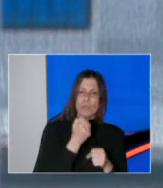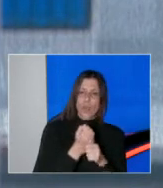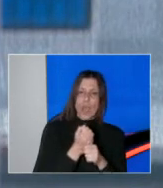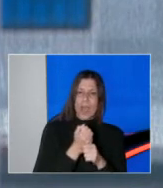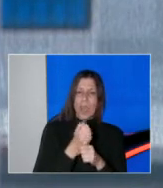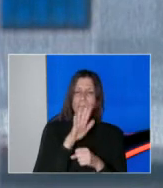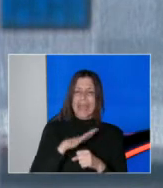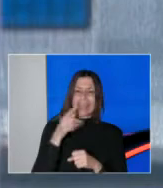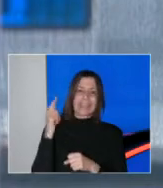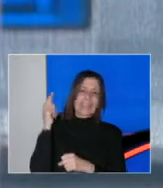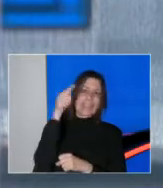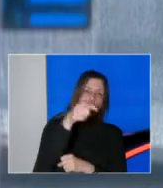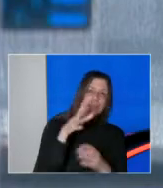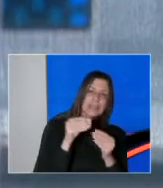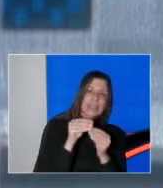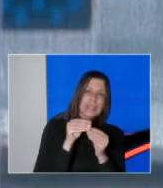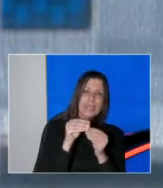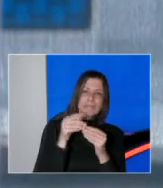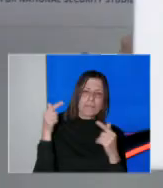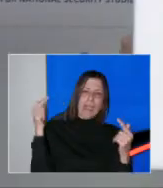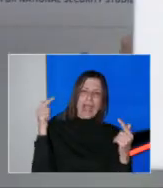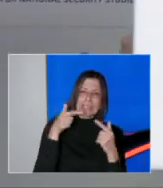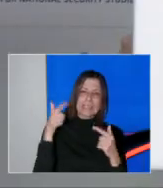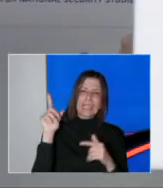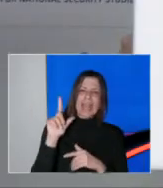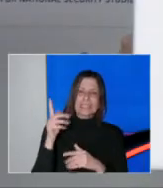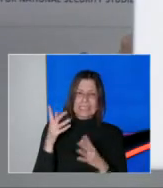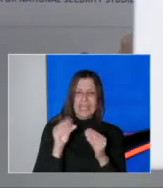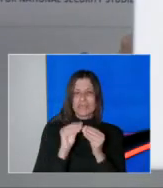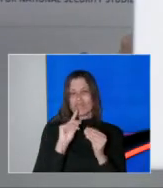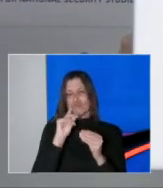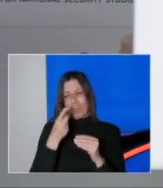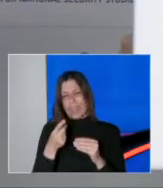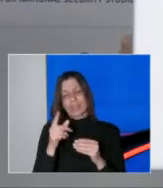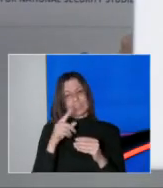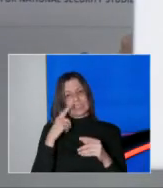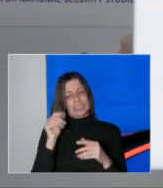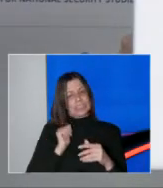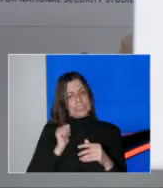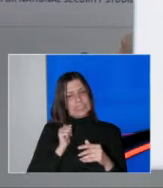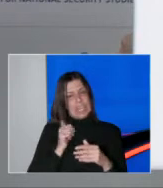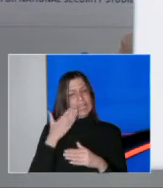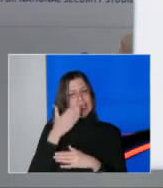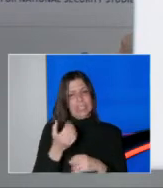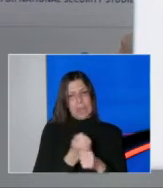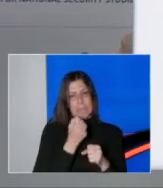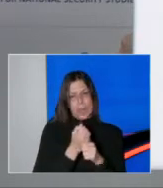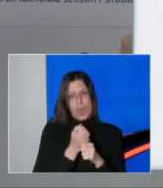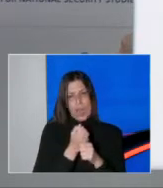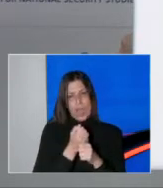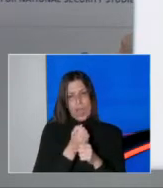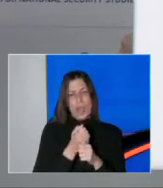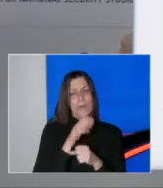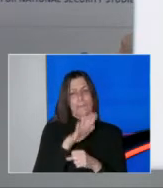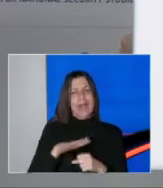יירוט באמצעות לייזר, הנה הדברים. כבר בתוך כשנה צהל יכניס לפעולה מערכת